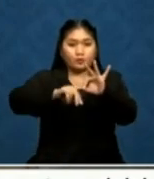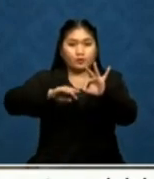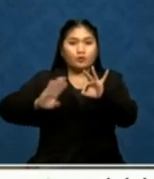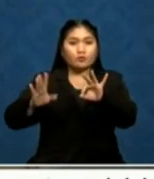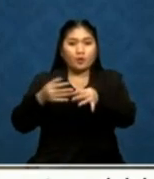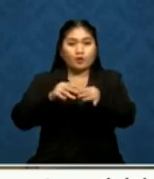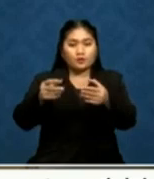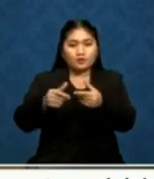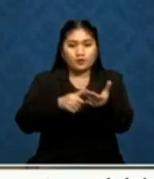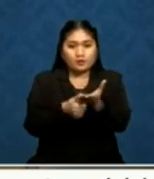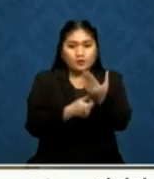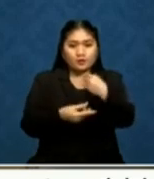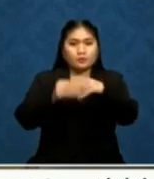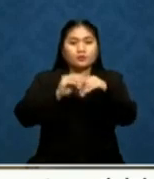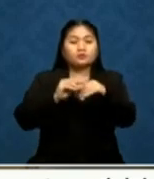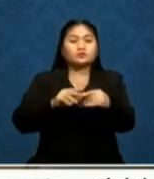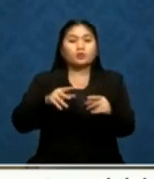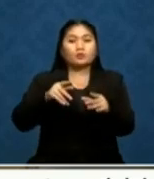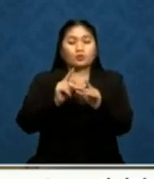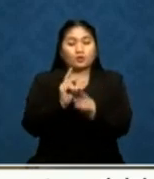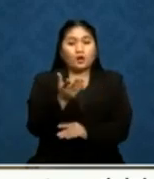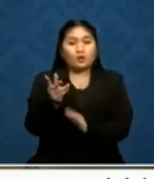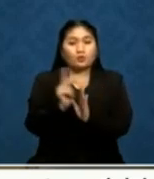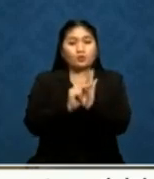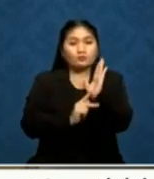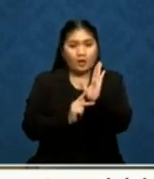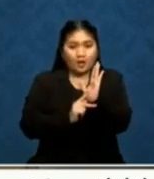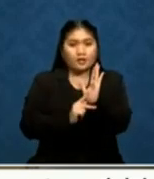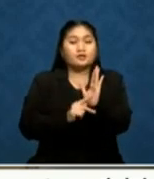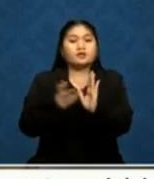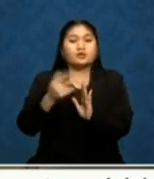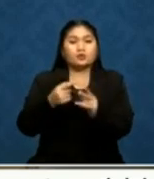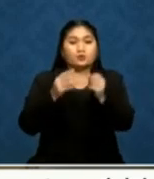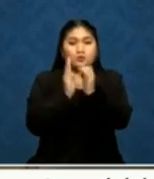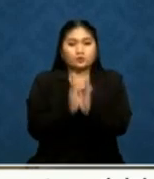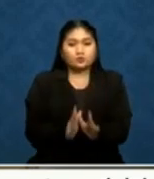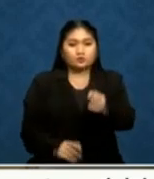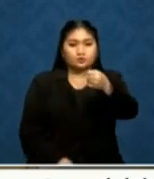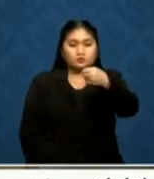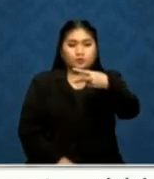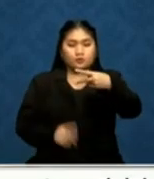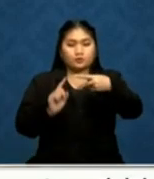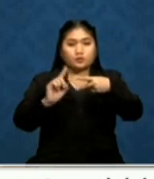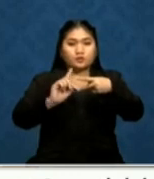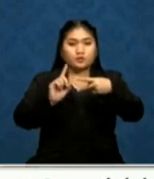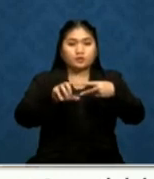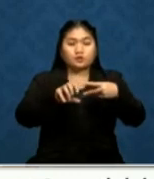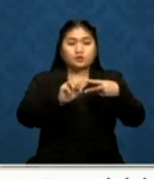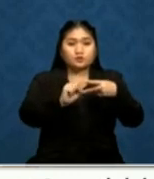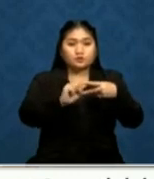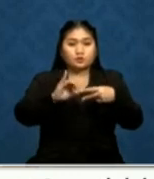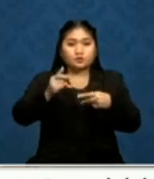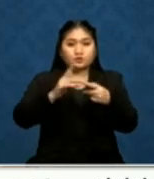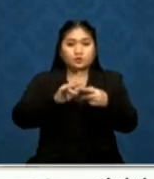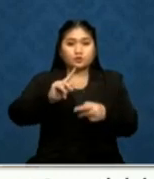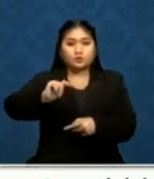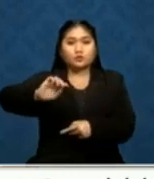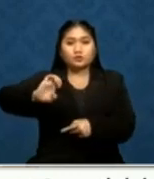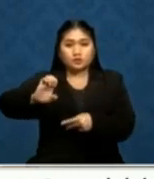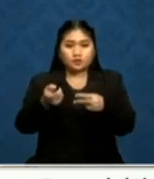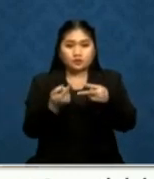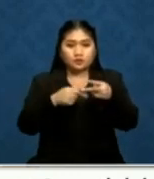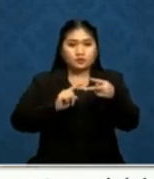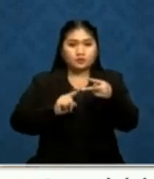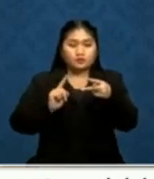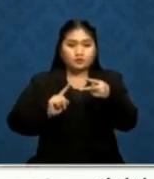ขเพิ่มเติมประมวลกฎหมายอาญาฉบับที่พ.ศ.จำนวน2ท่านนะครับ1ส.ส.จุติไกรฤกษ์